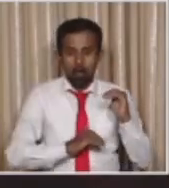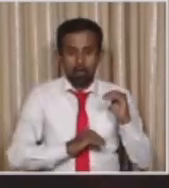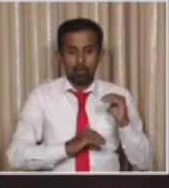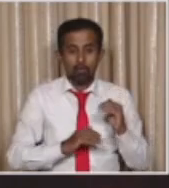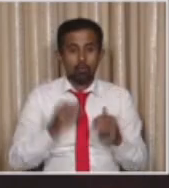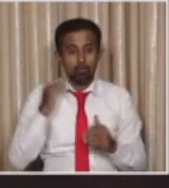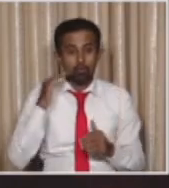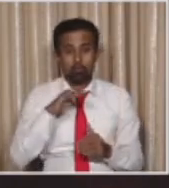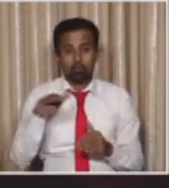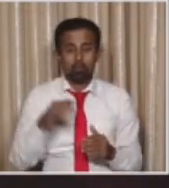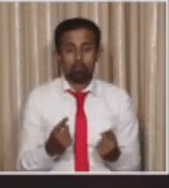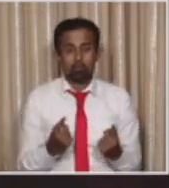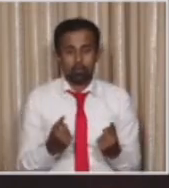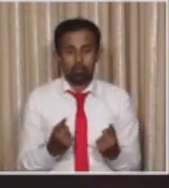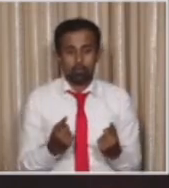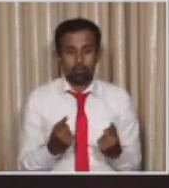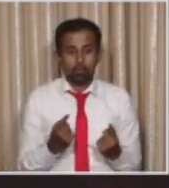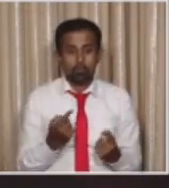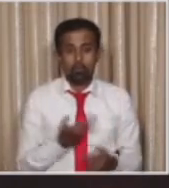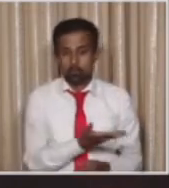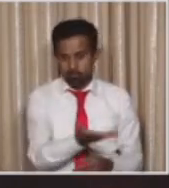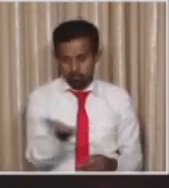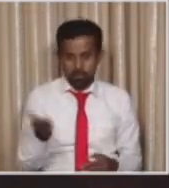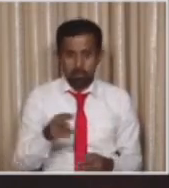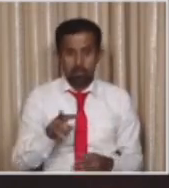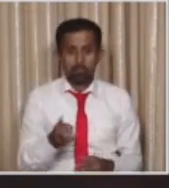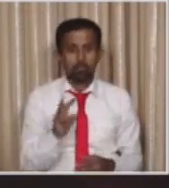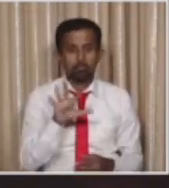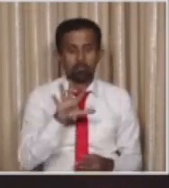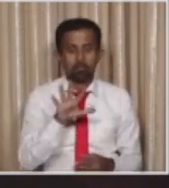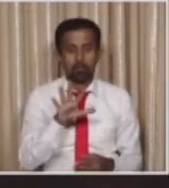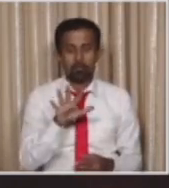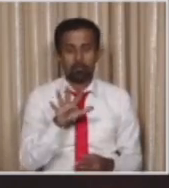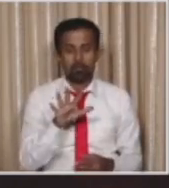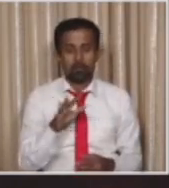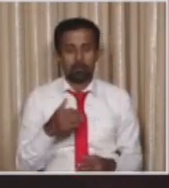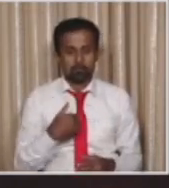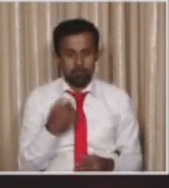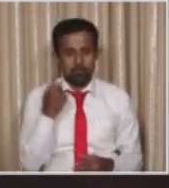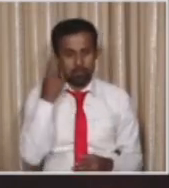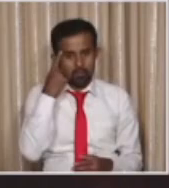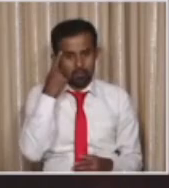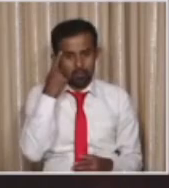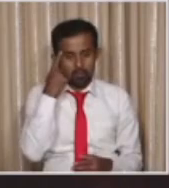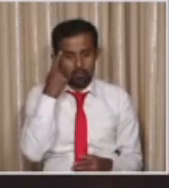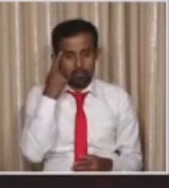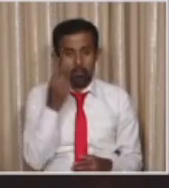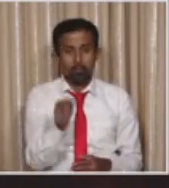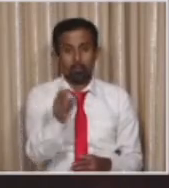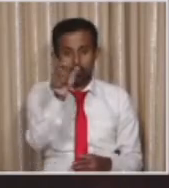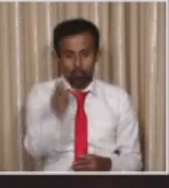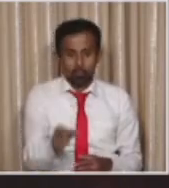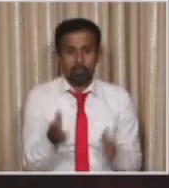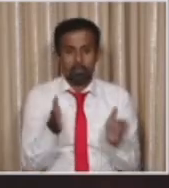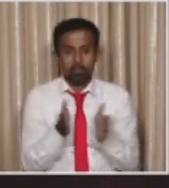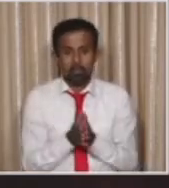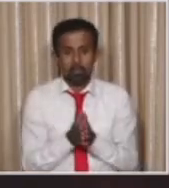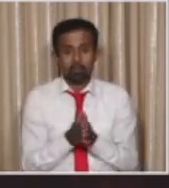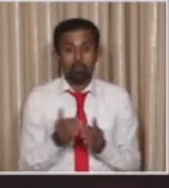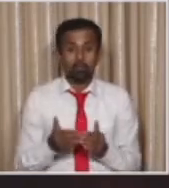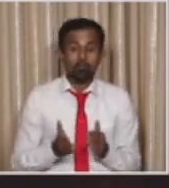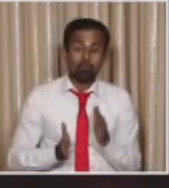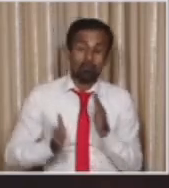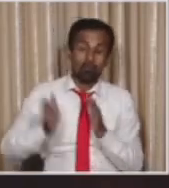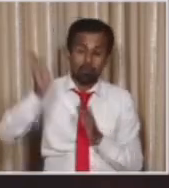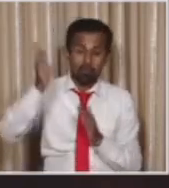වමනාව නියෝජනය කරන මිනිස්සුනේ මේ සභාවේ ඉන්න 225ම මම දන්නවා මූලාසනයේ ඉන්න ඔබ ඇතුළු එහා